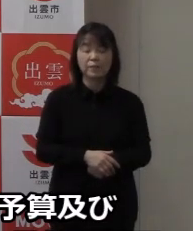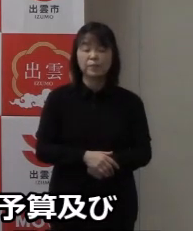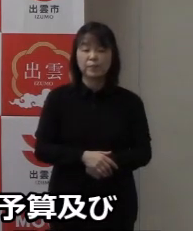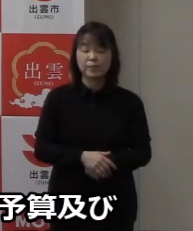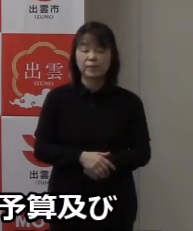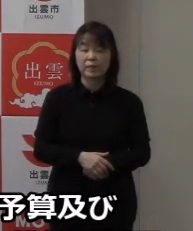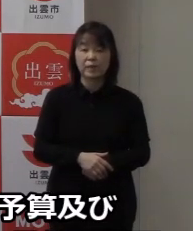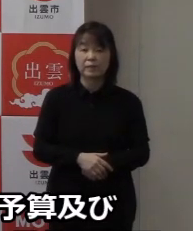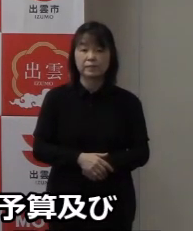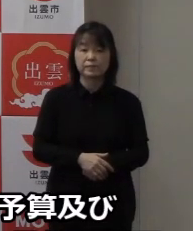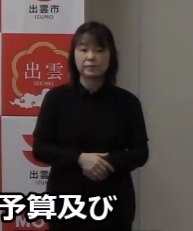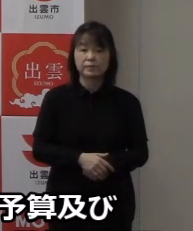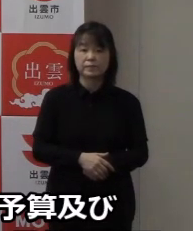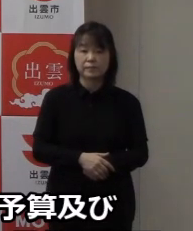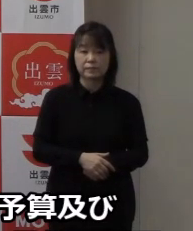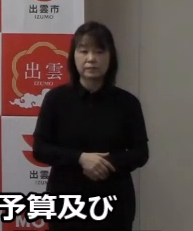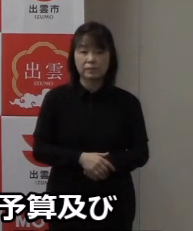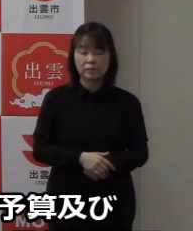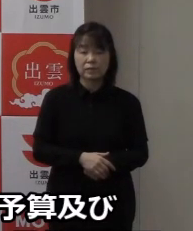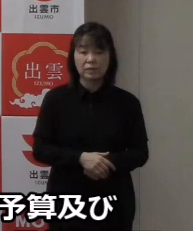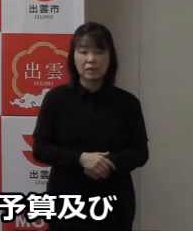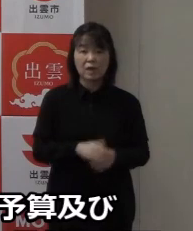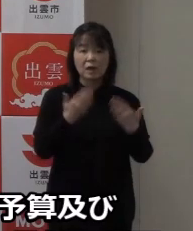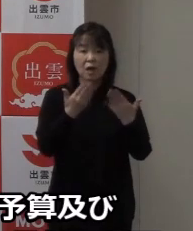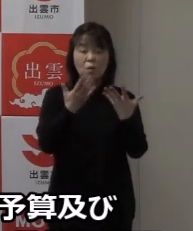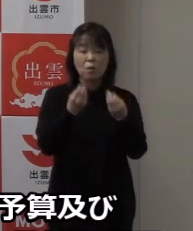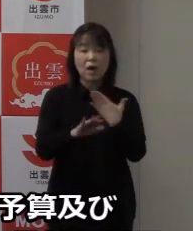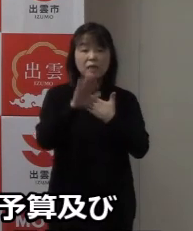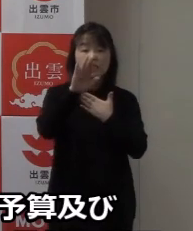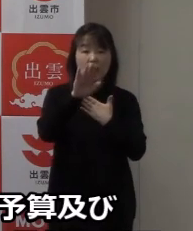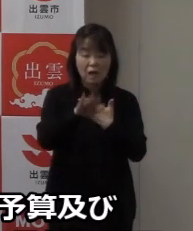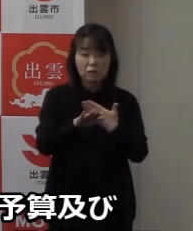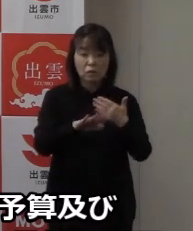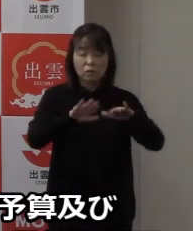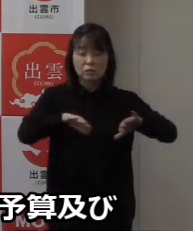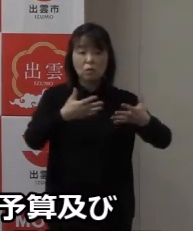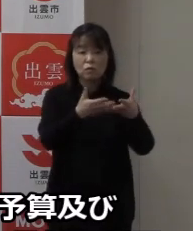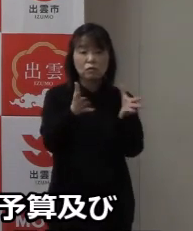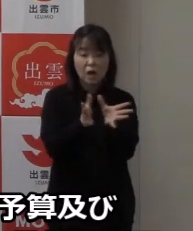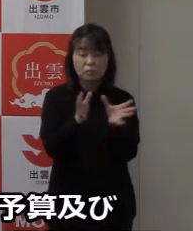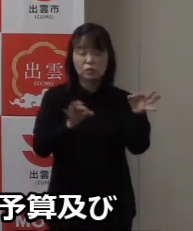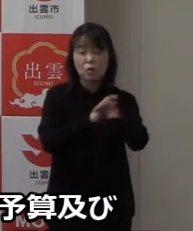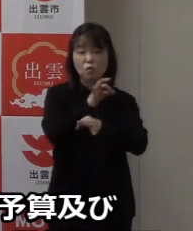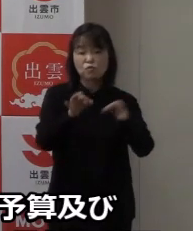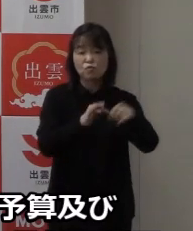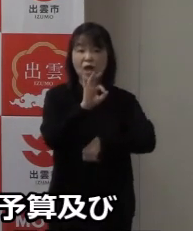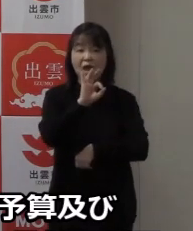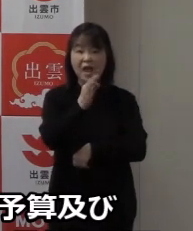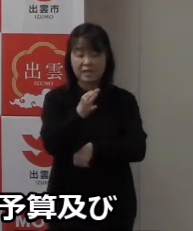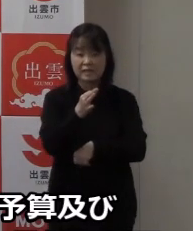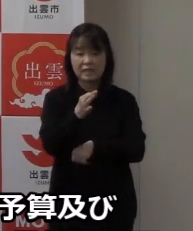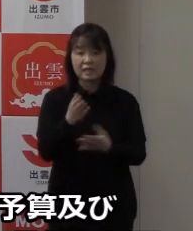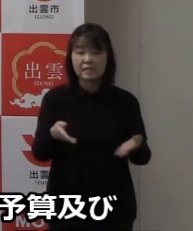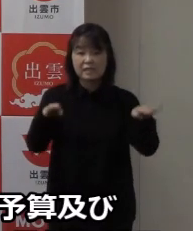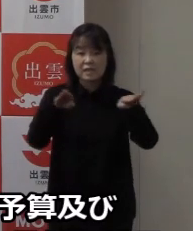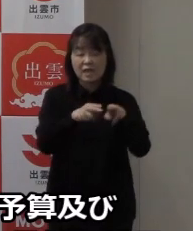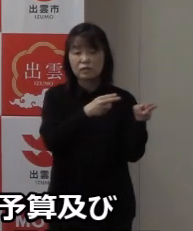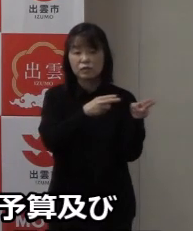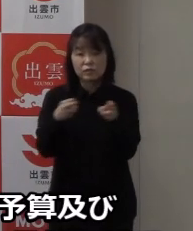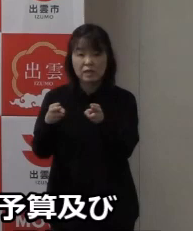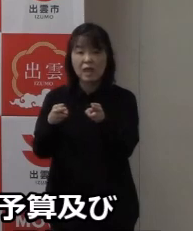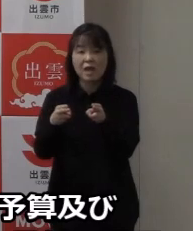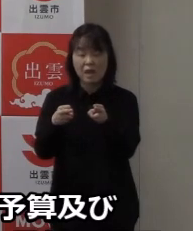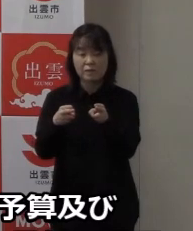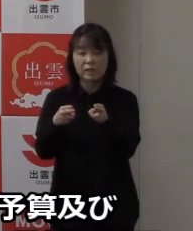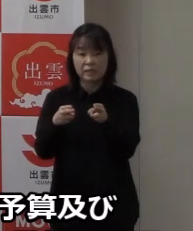応援するということで、放課後児童クラブの運営費、また施設整備事業であります